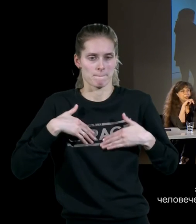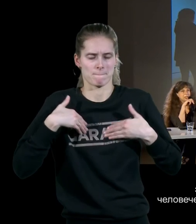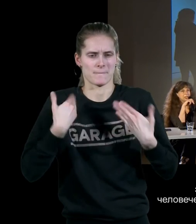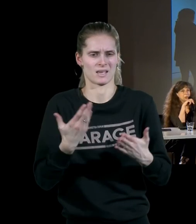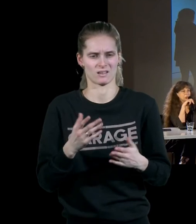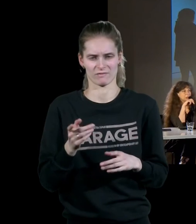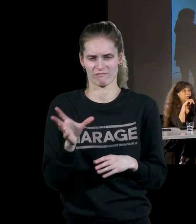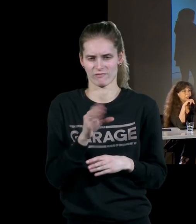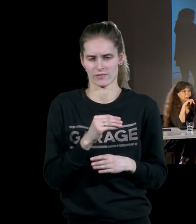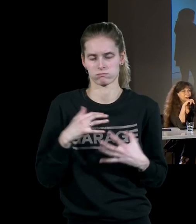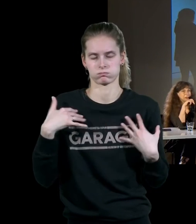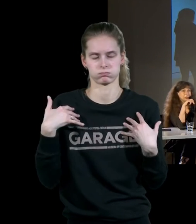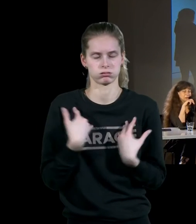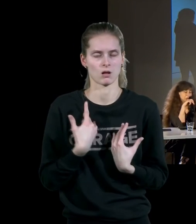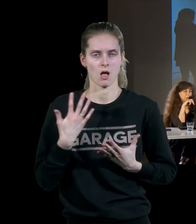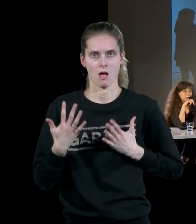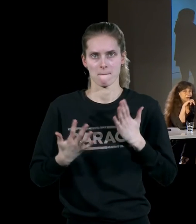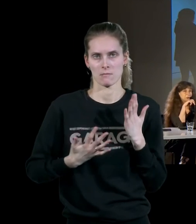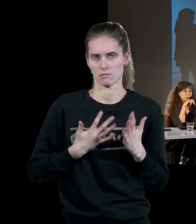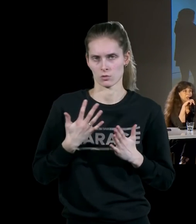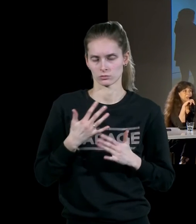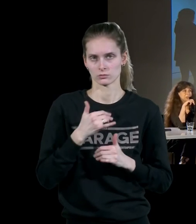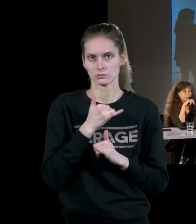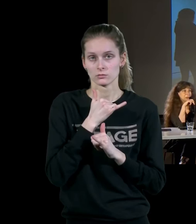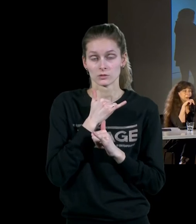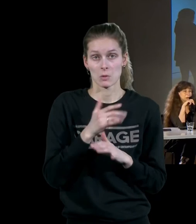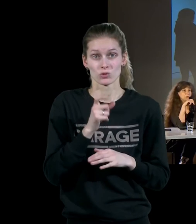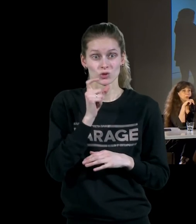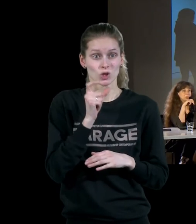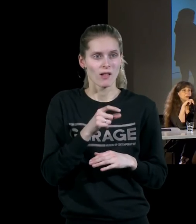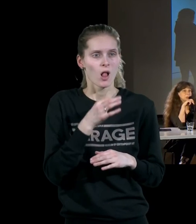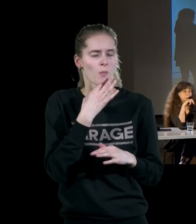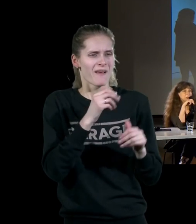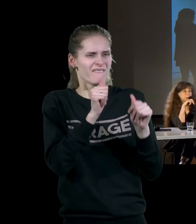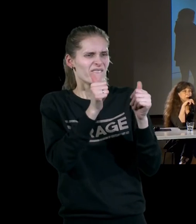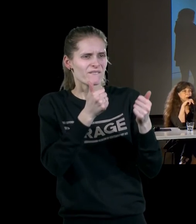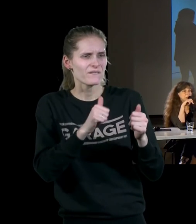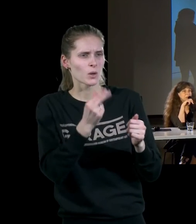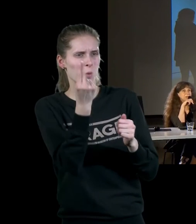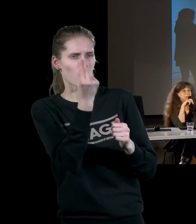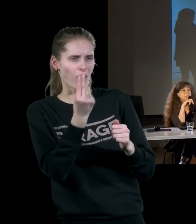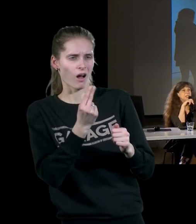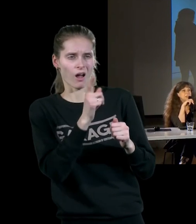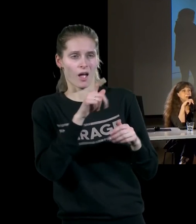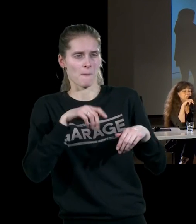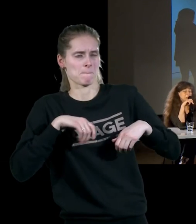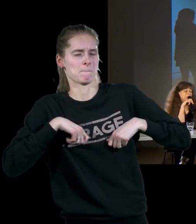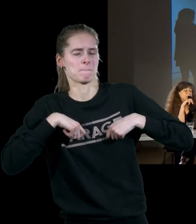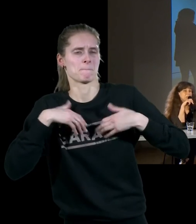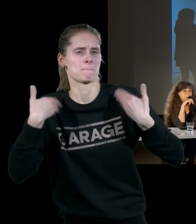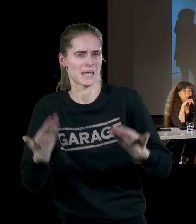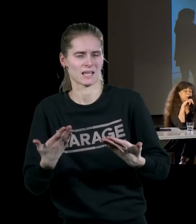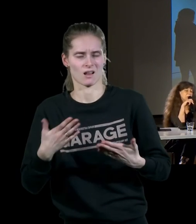отчаяния. То есть человеческая фигура не в состоянии, вообще любое фигуративное искусство не в состоянии